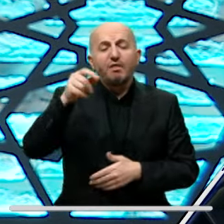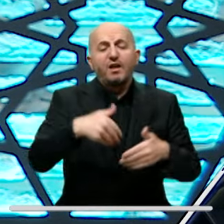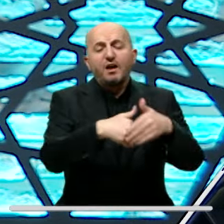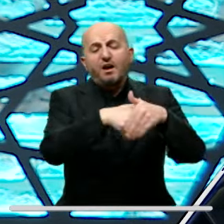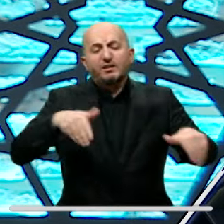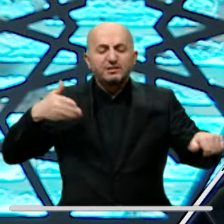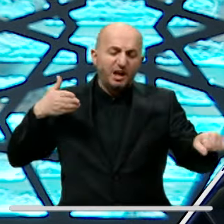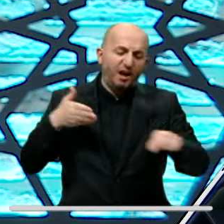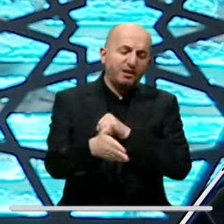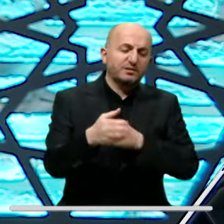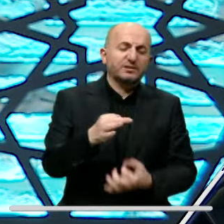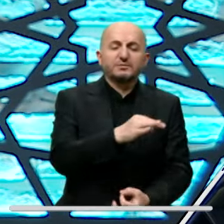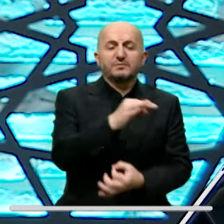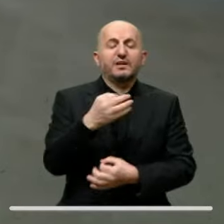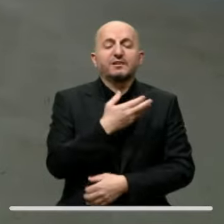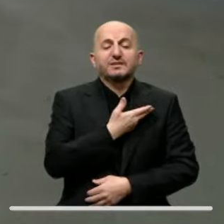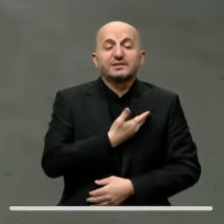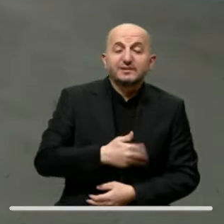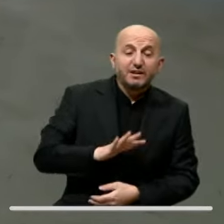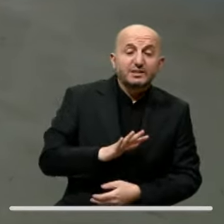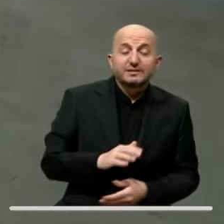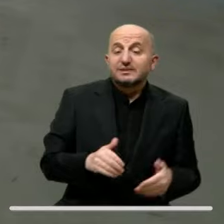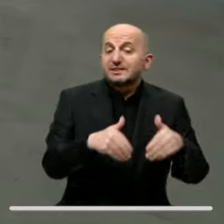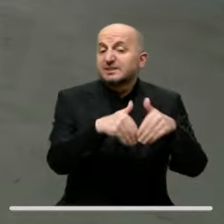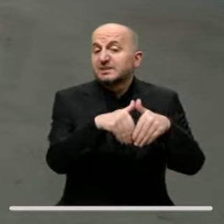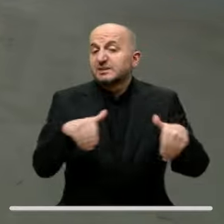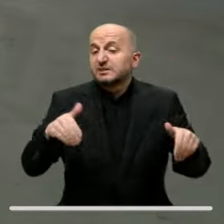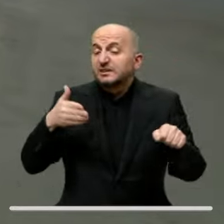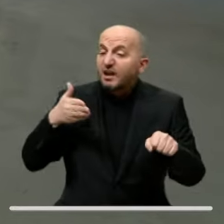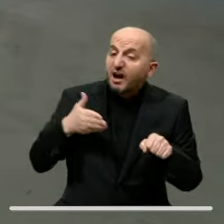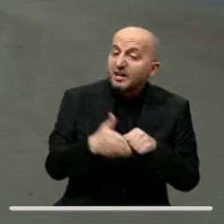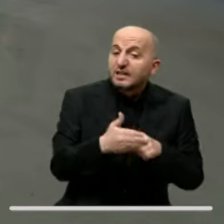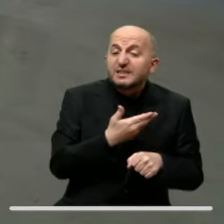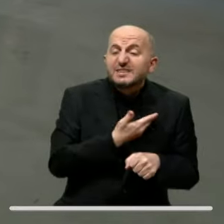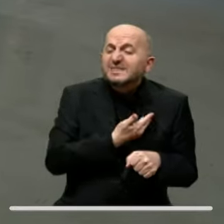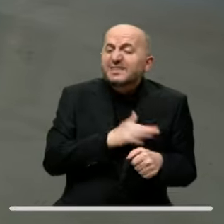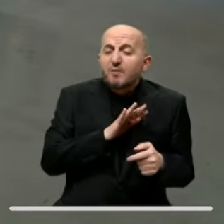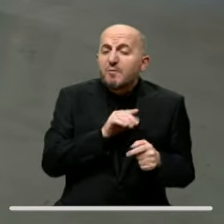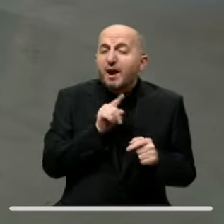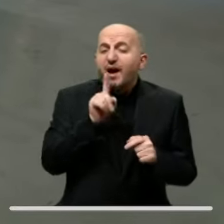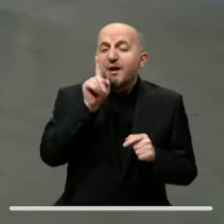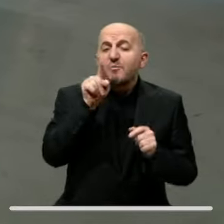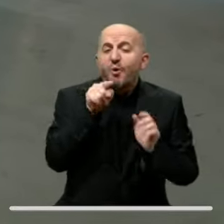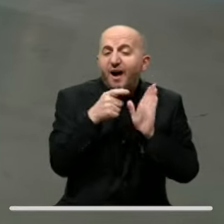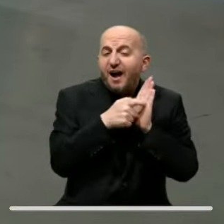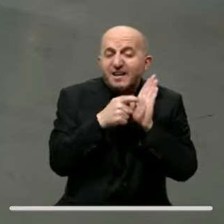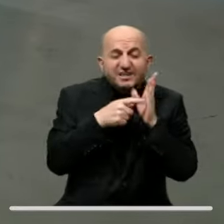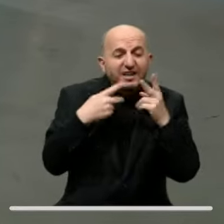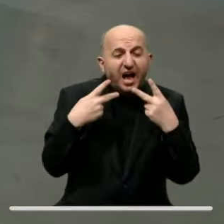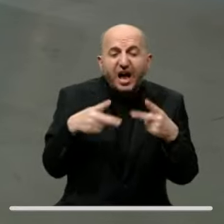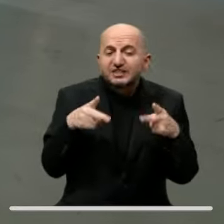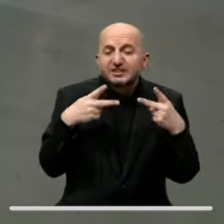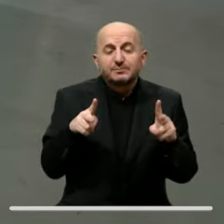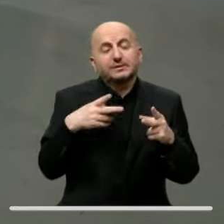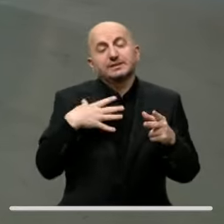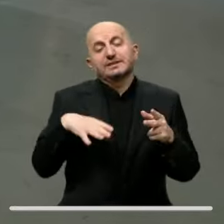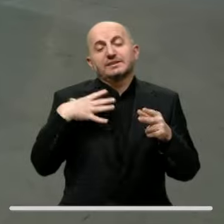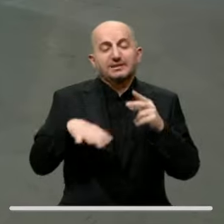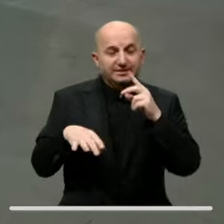aşanları sevmez. Burada Allah sınırı aşanları sevmez deniliyor ya. Hocamın bu ayeti bir açıklamasını rica edecektim.